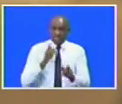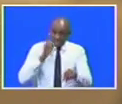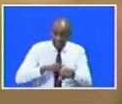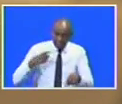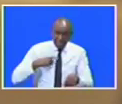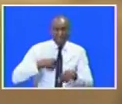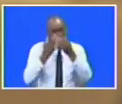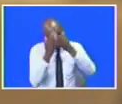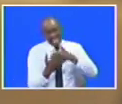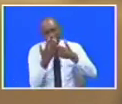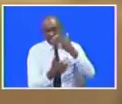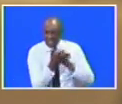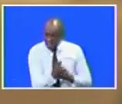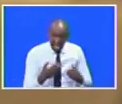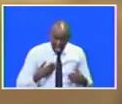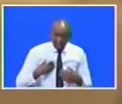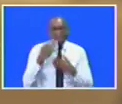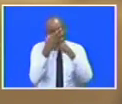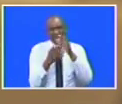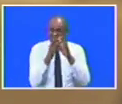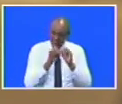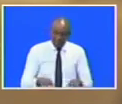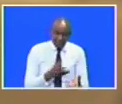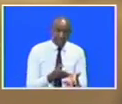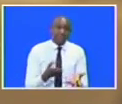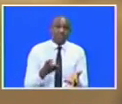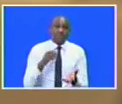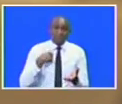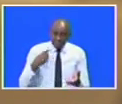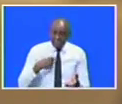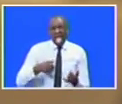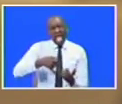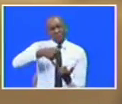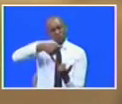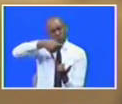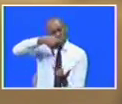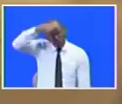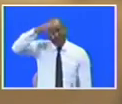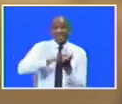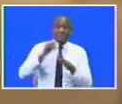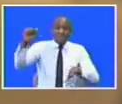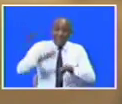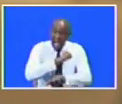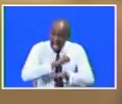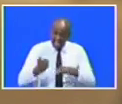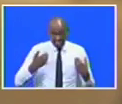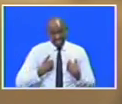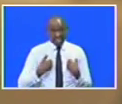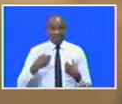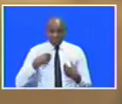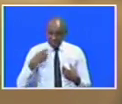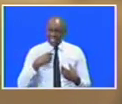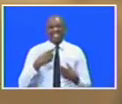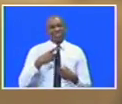vidonda, kubleed na lose blood. And then I was so thin, I was black, I was